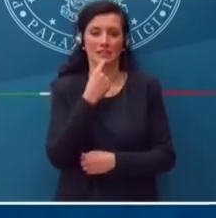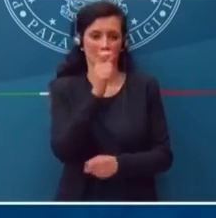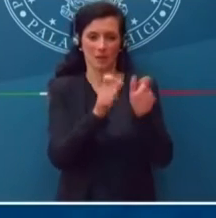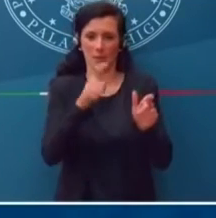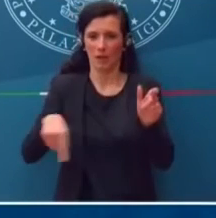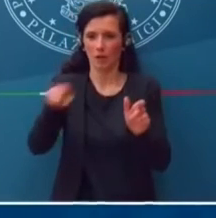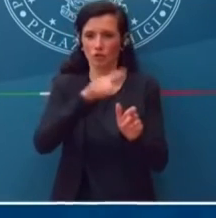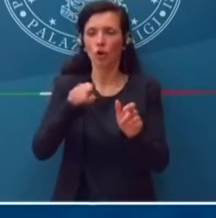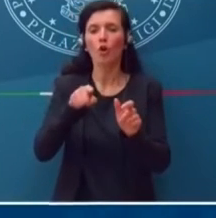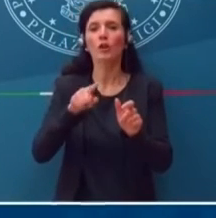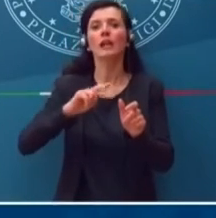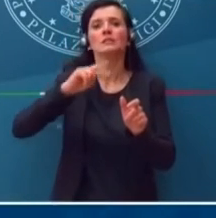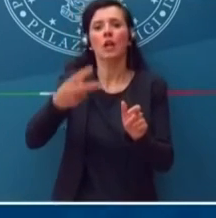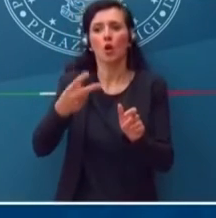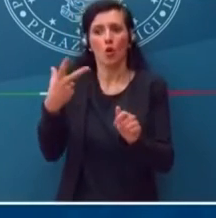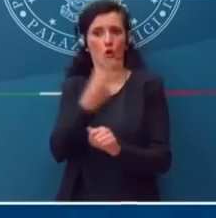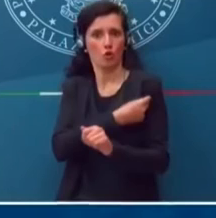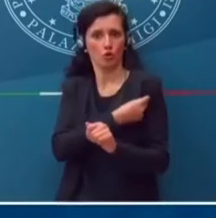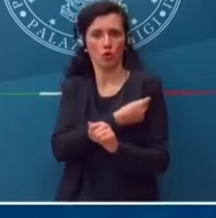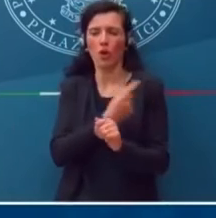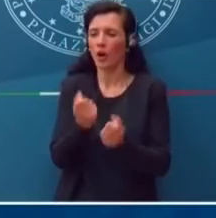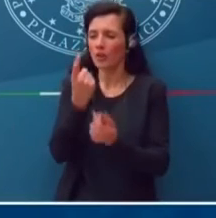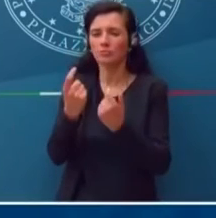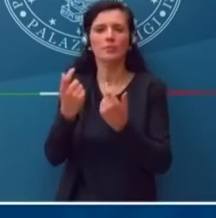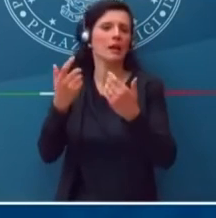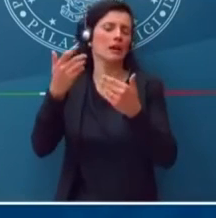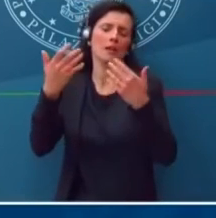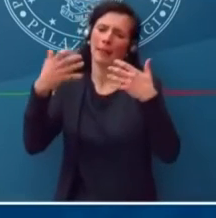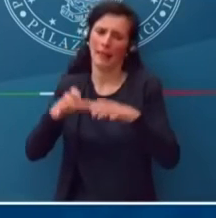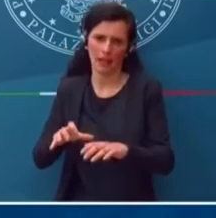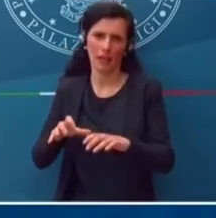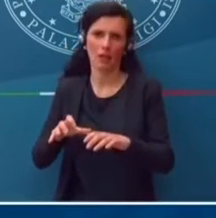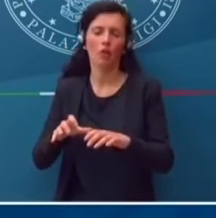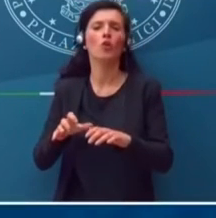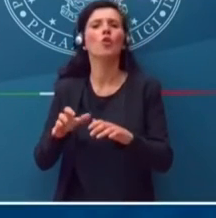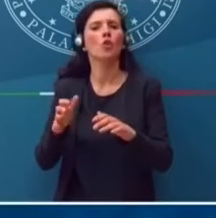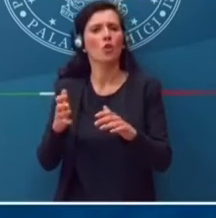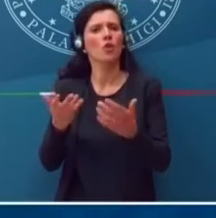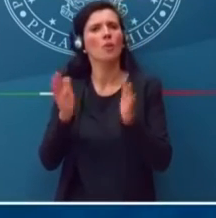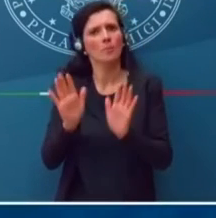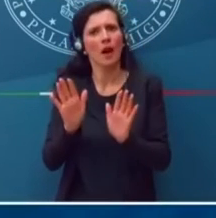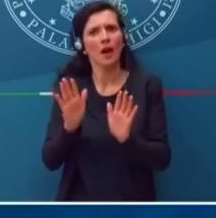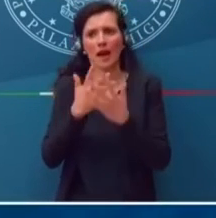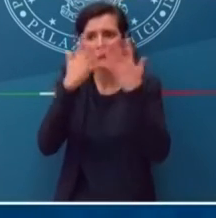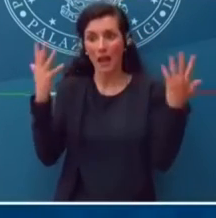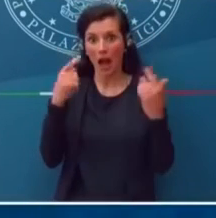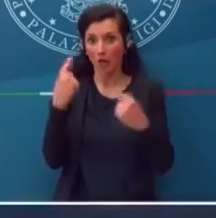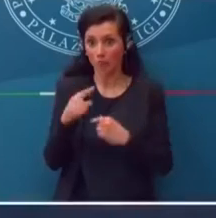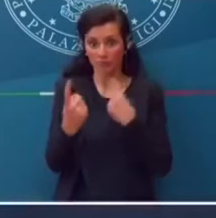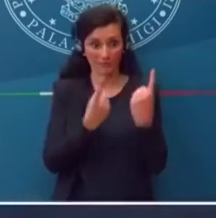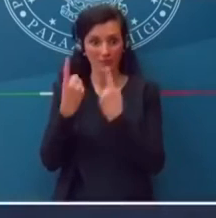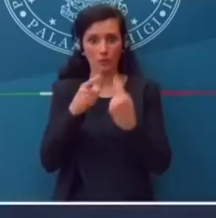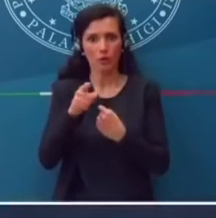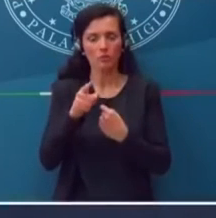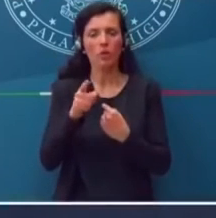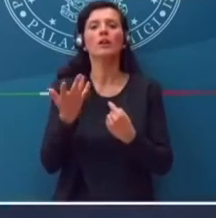seconda somministrazione è assai più limitato, però sulla scorta di questa evidenza si è deciso